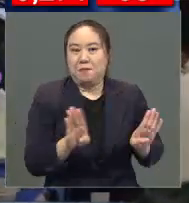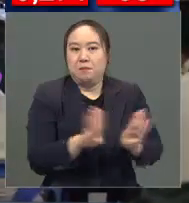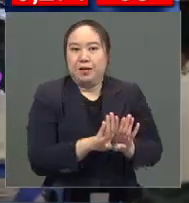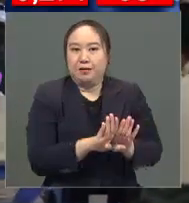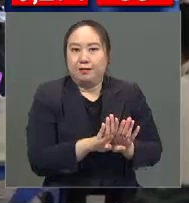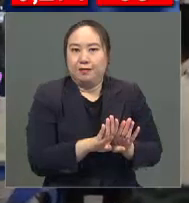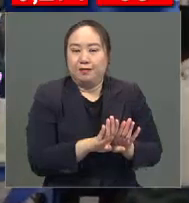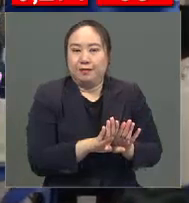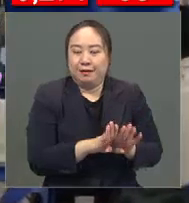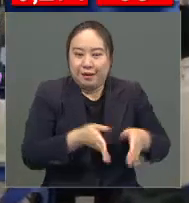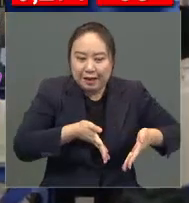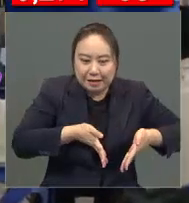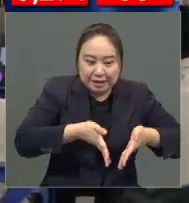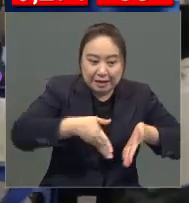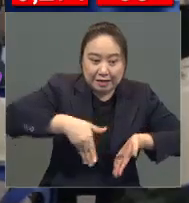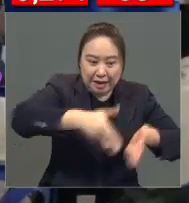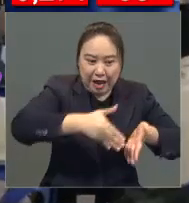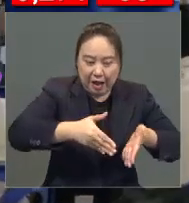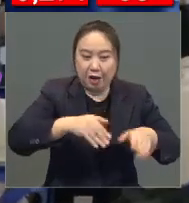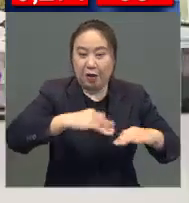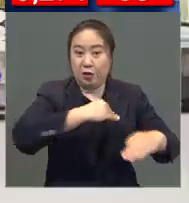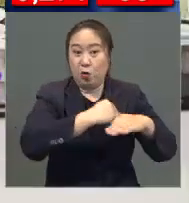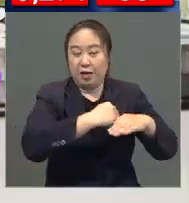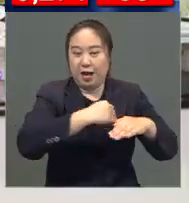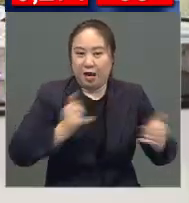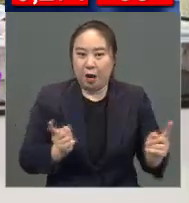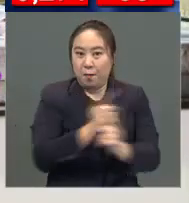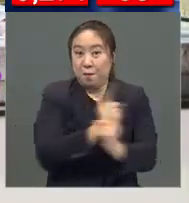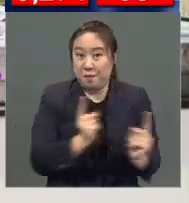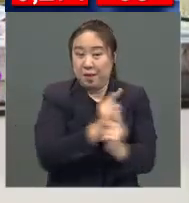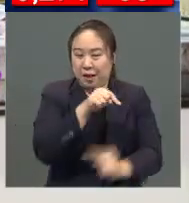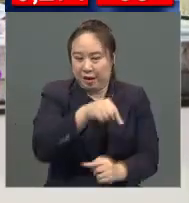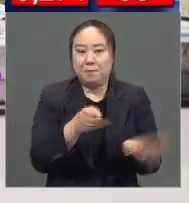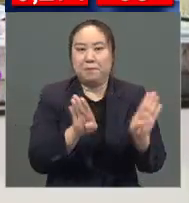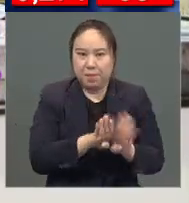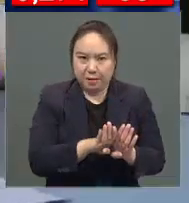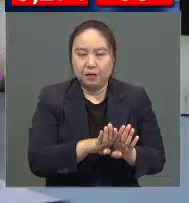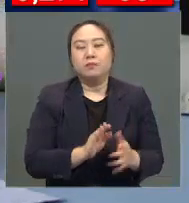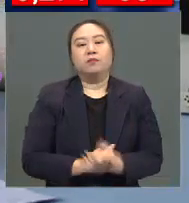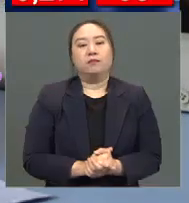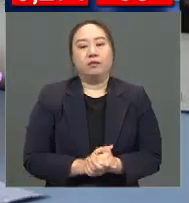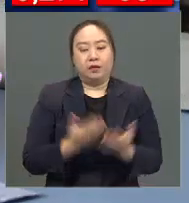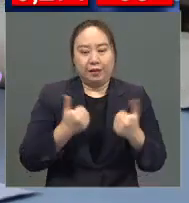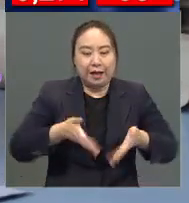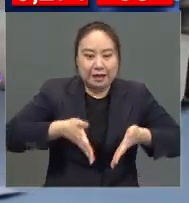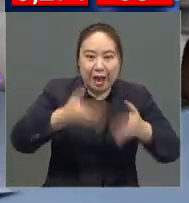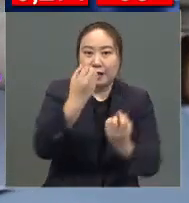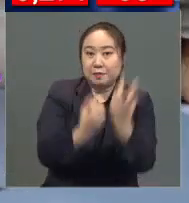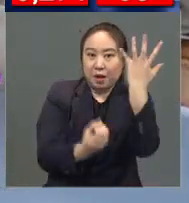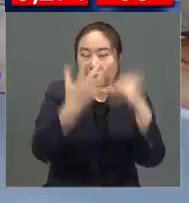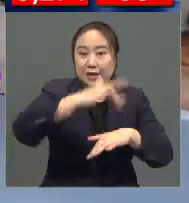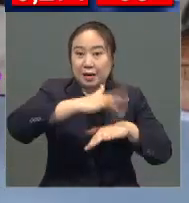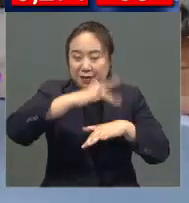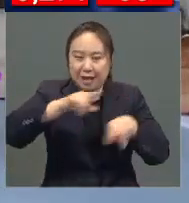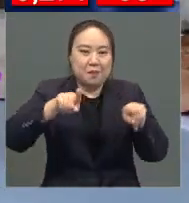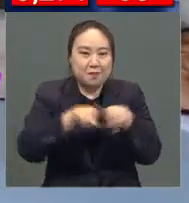างเข้าออกด่านถาวรและจุดผ่อนปรนในพื้นที่รับผิดชอบรวมทั้งช่องทางธรรมชาติต